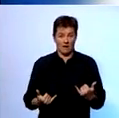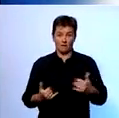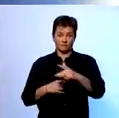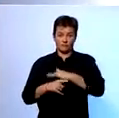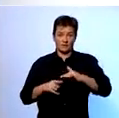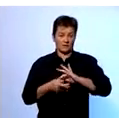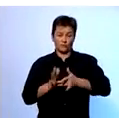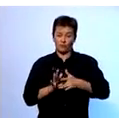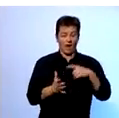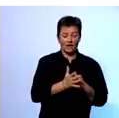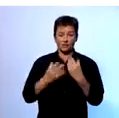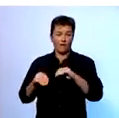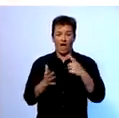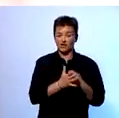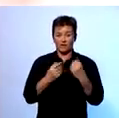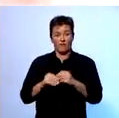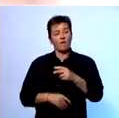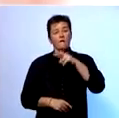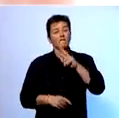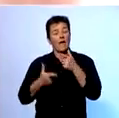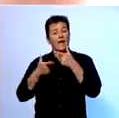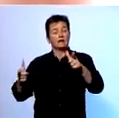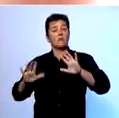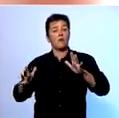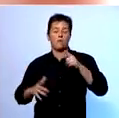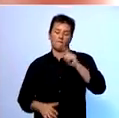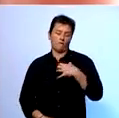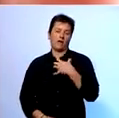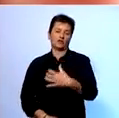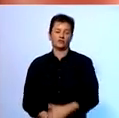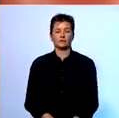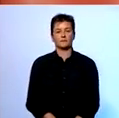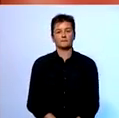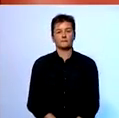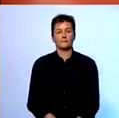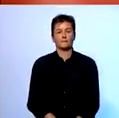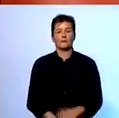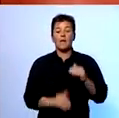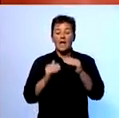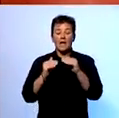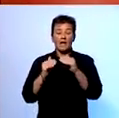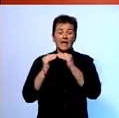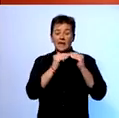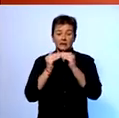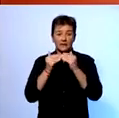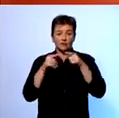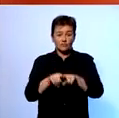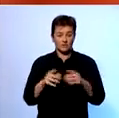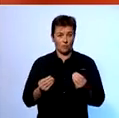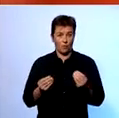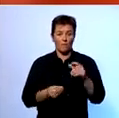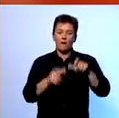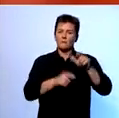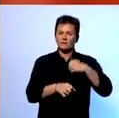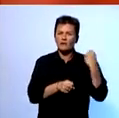s'achète pour être réellement libre il faut être riche quelle est l'égalité la justice quand les uns passent leur vie au travail pour